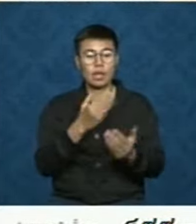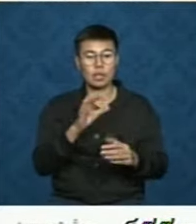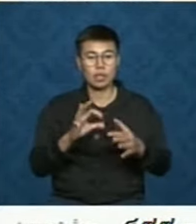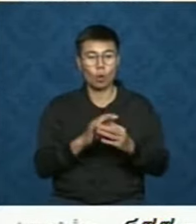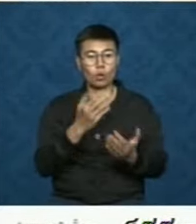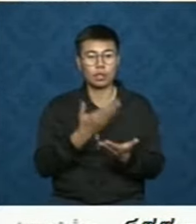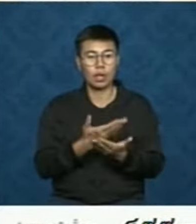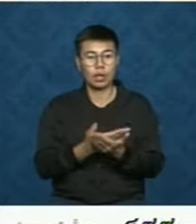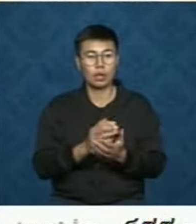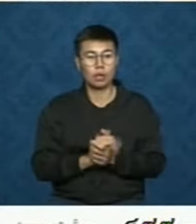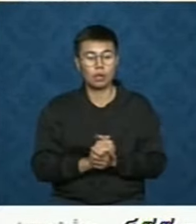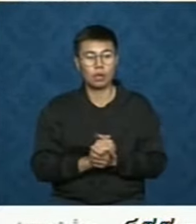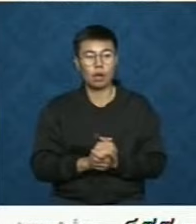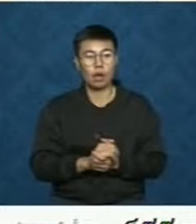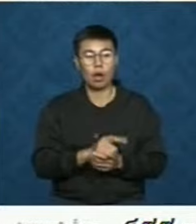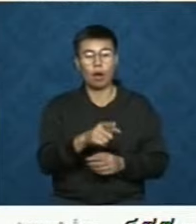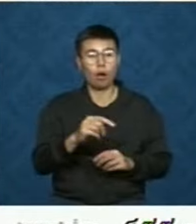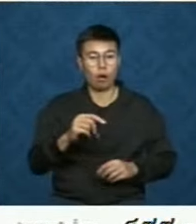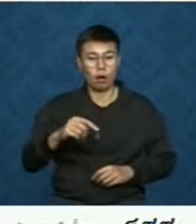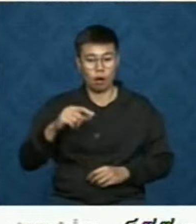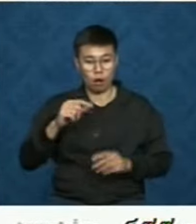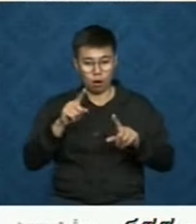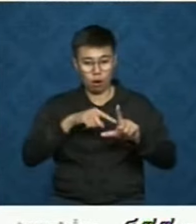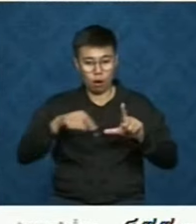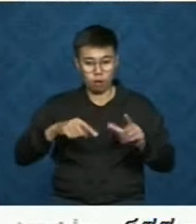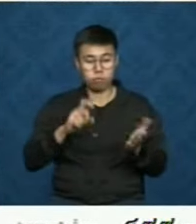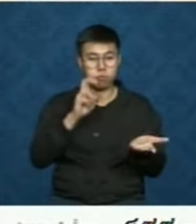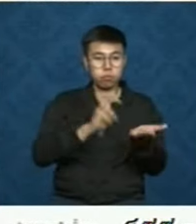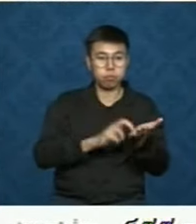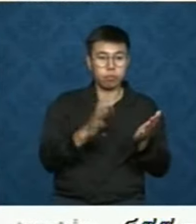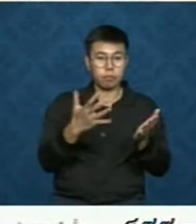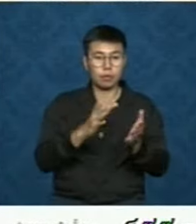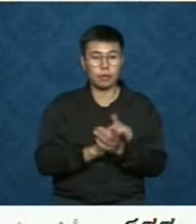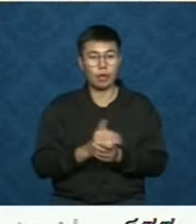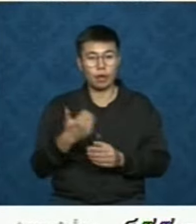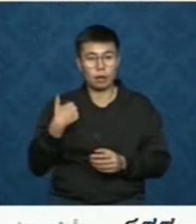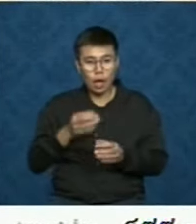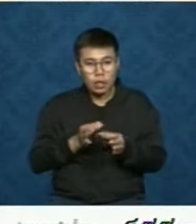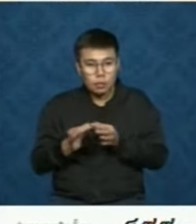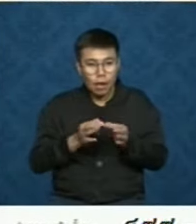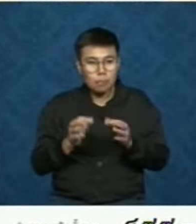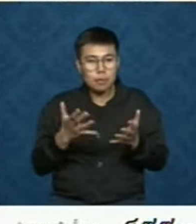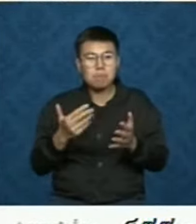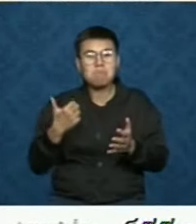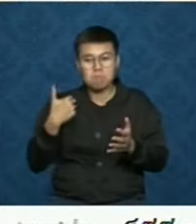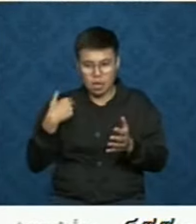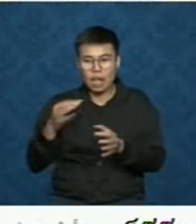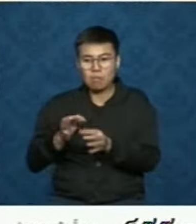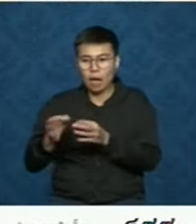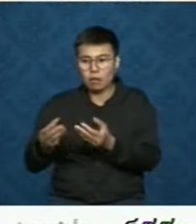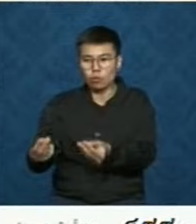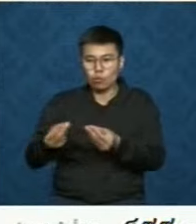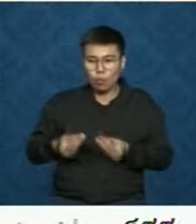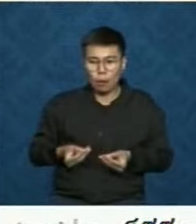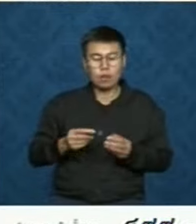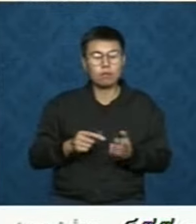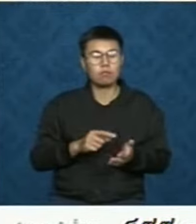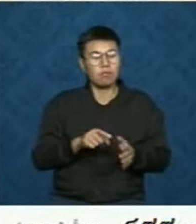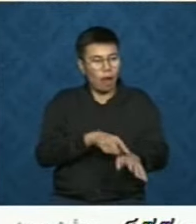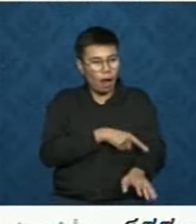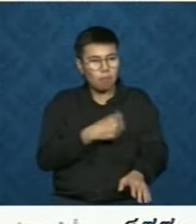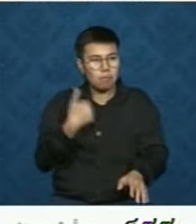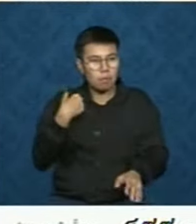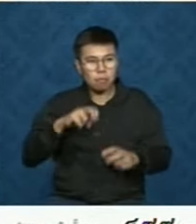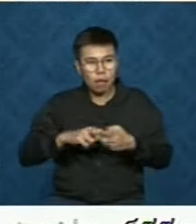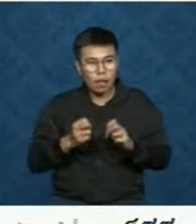เนี่ยพอมันไม่ได้รับคำรับรองนะครับคำอธิบายบางทีมันมันไม่มาหรือบางทีมาช้ามากนะครับว่ามันติดสาเหตุอะไร